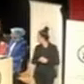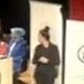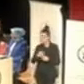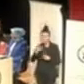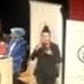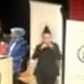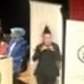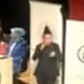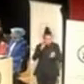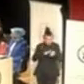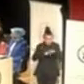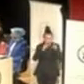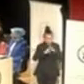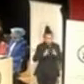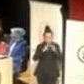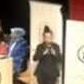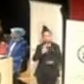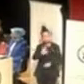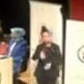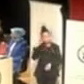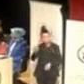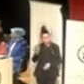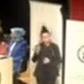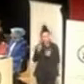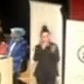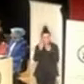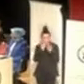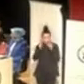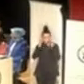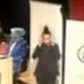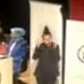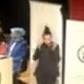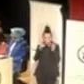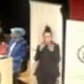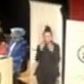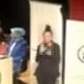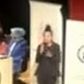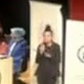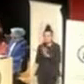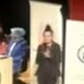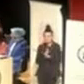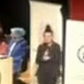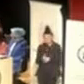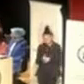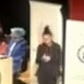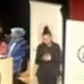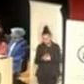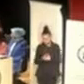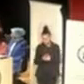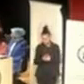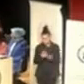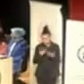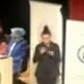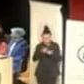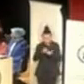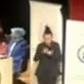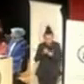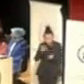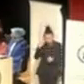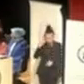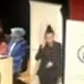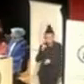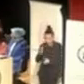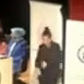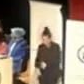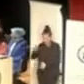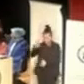Yaptığımız araştırmalardan sonra da aslında okuma kültürü oluşturamamalarının temelinde de aldıkları eğitimin